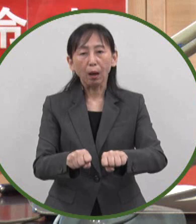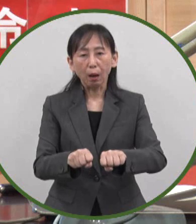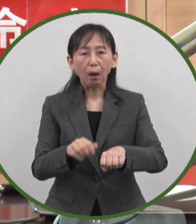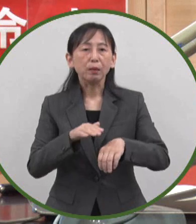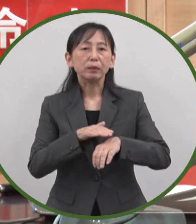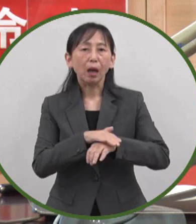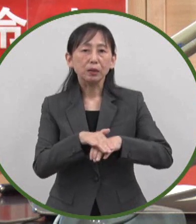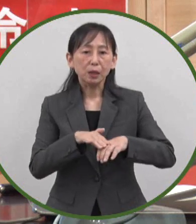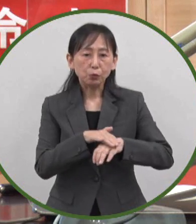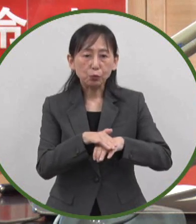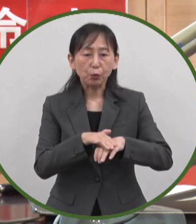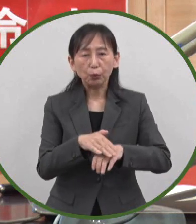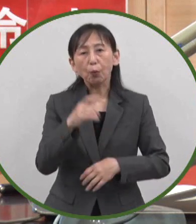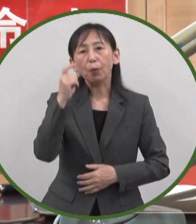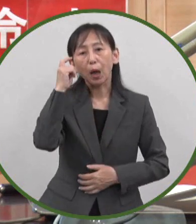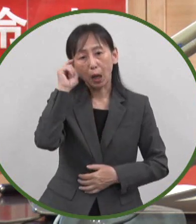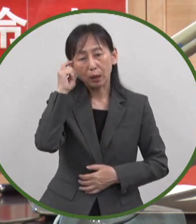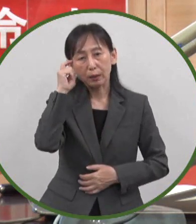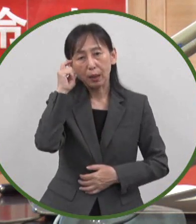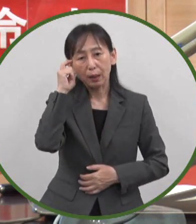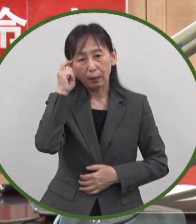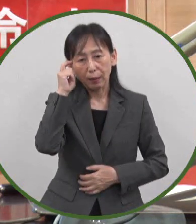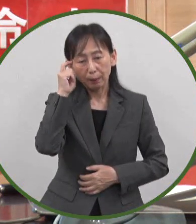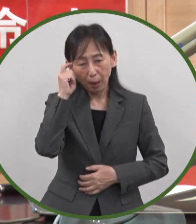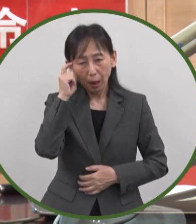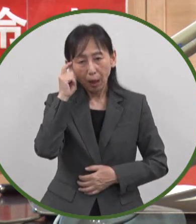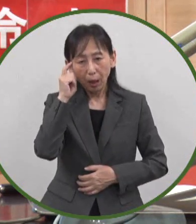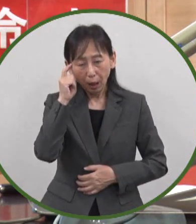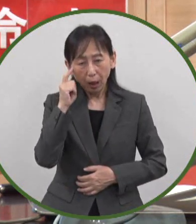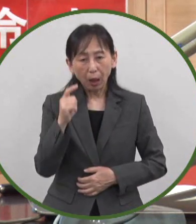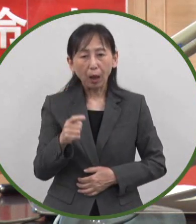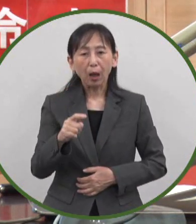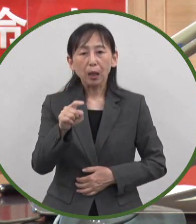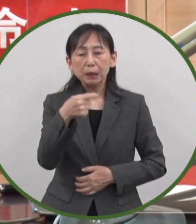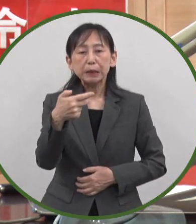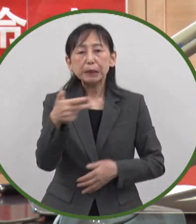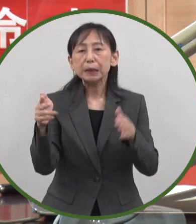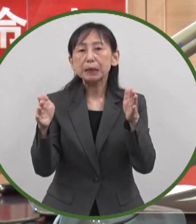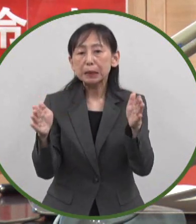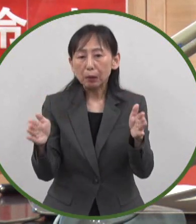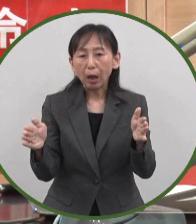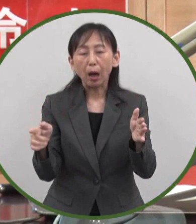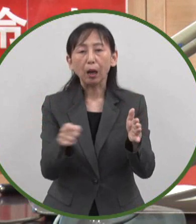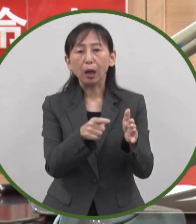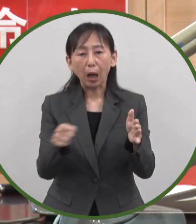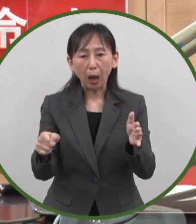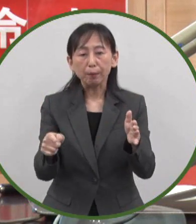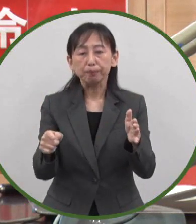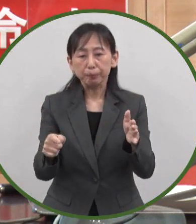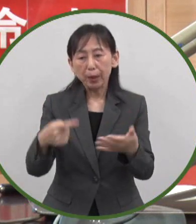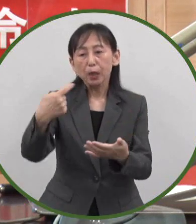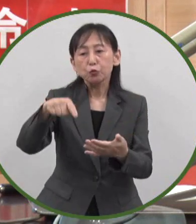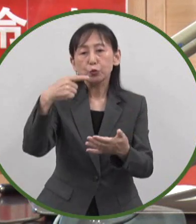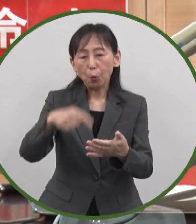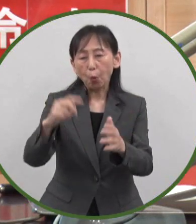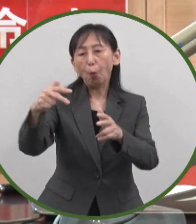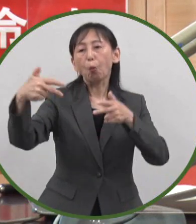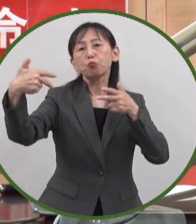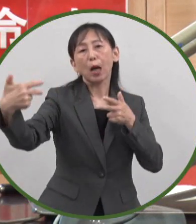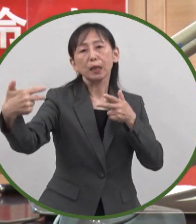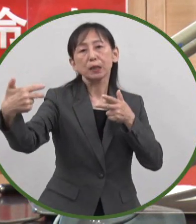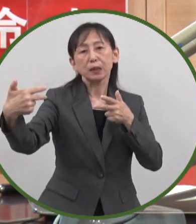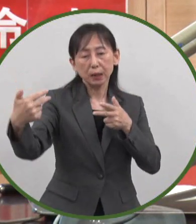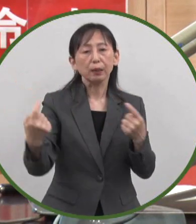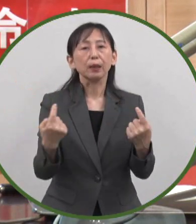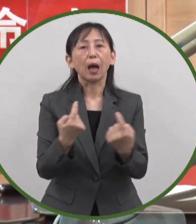鑑みてもですね、まあ、一時的にこのオンラインに、オンライン等にですね、移行して、